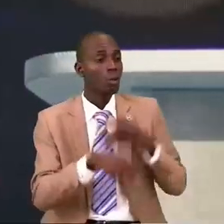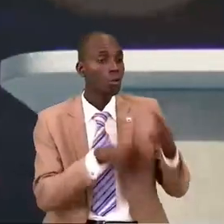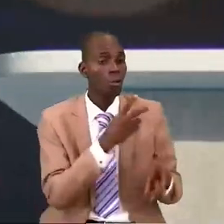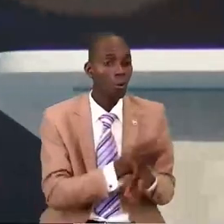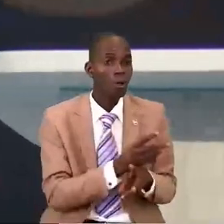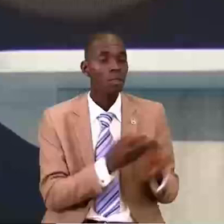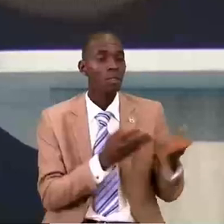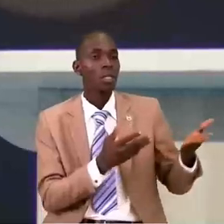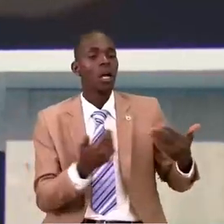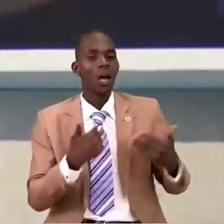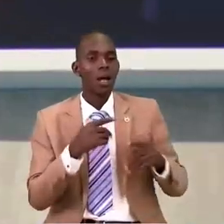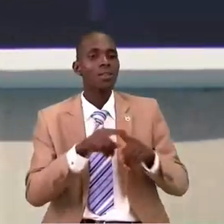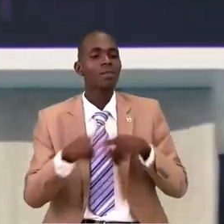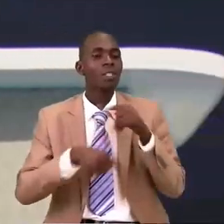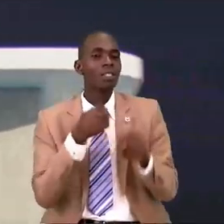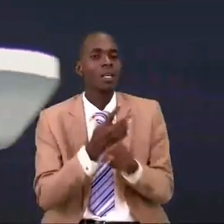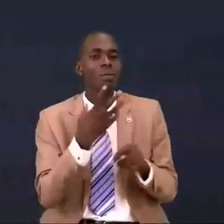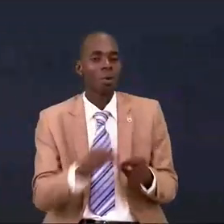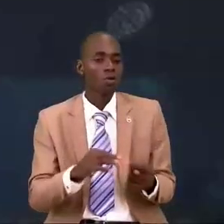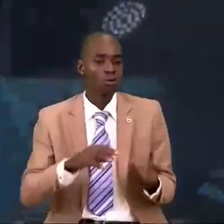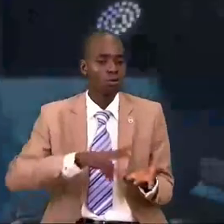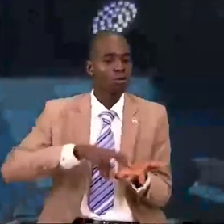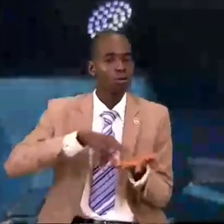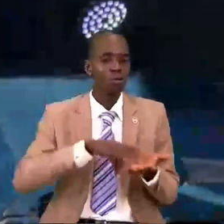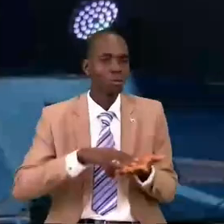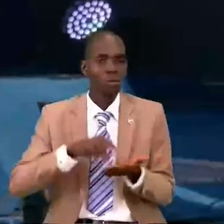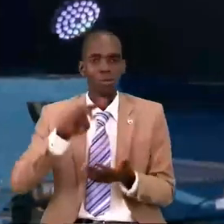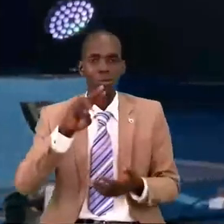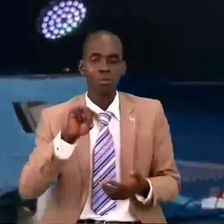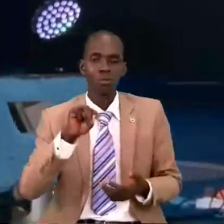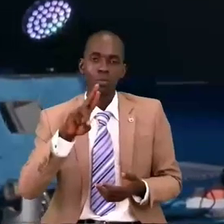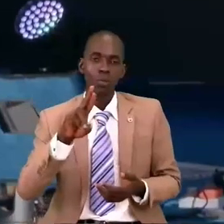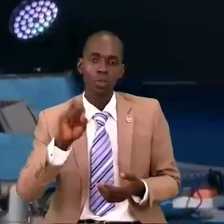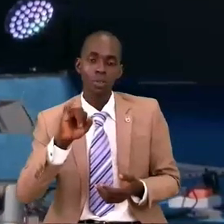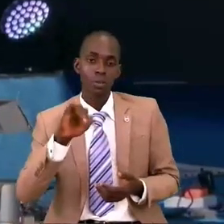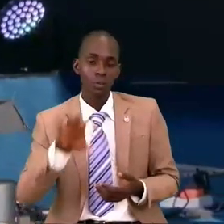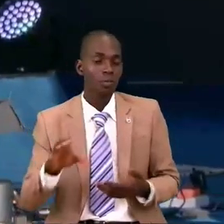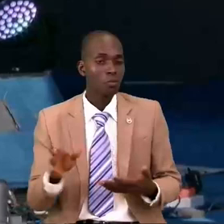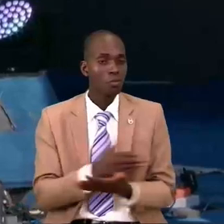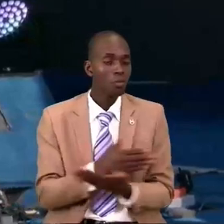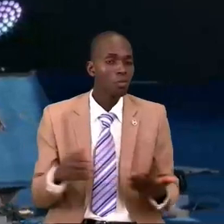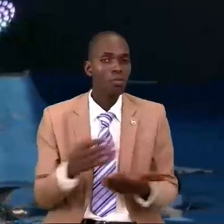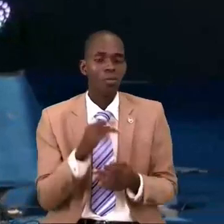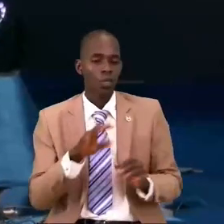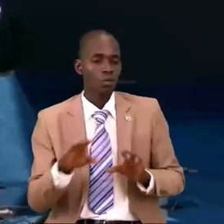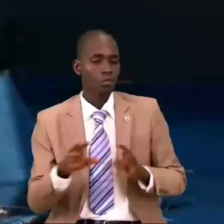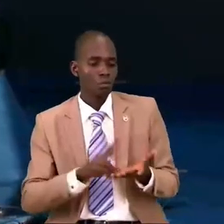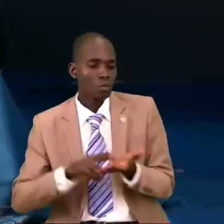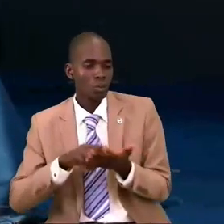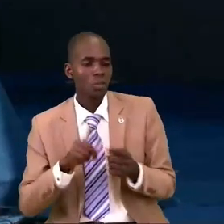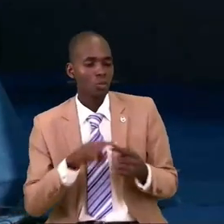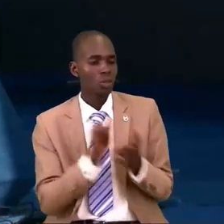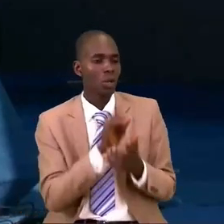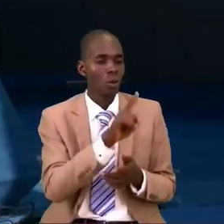partie, tu danses à la musique de telle partie, très bientôt tu vas maigrir. Parce que ce n'est